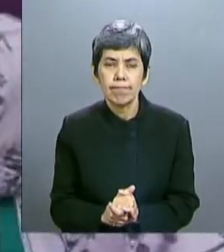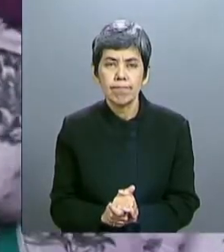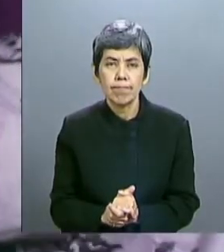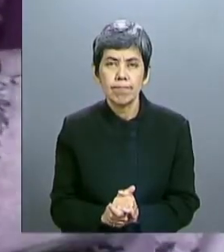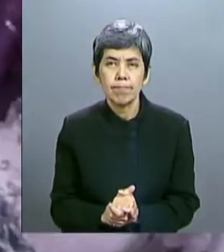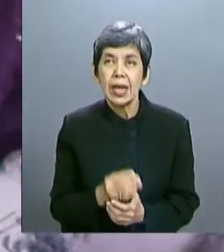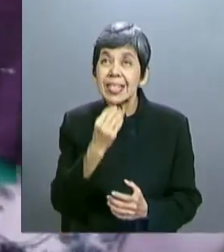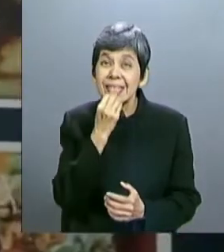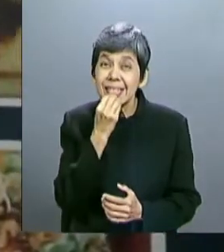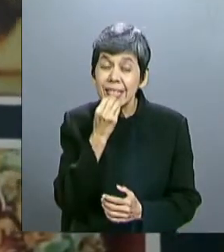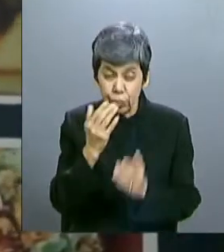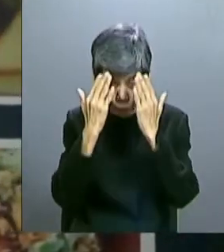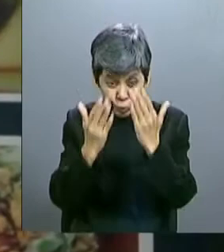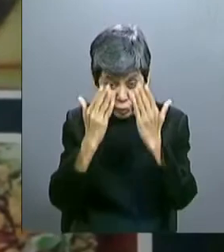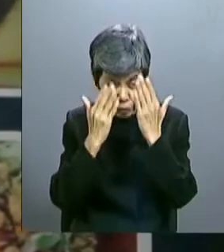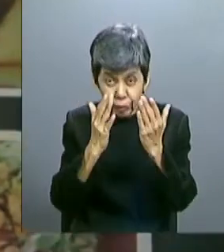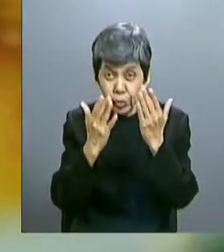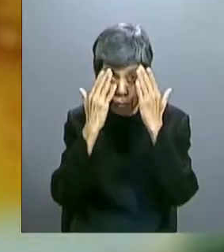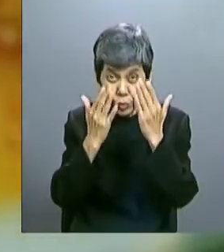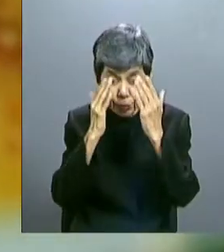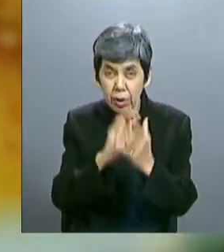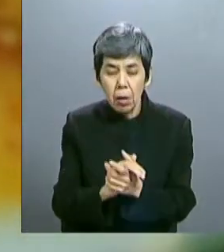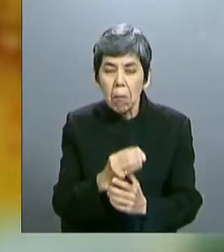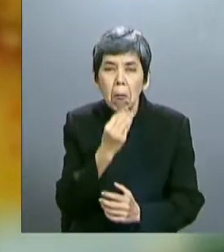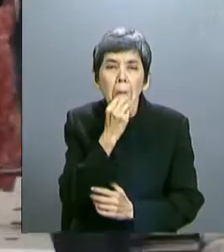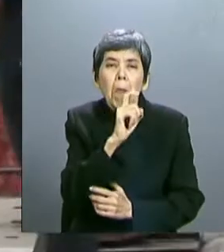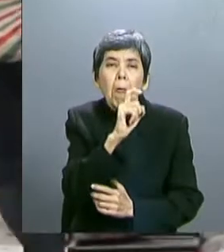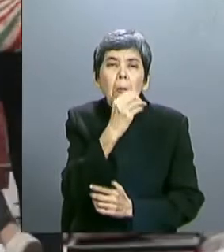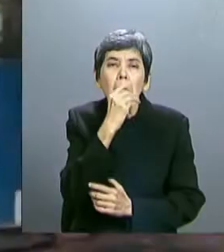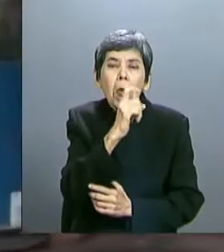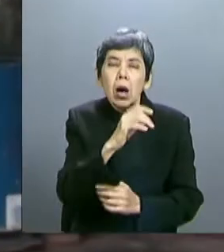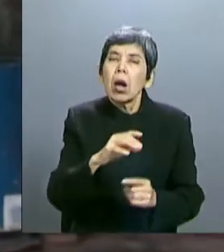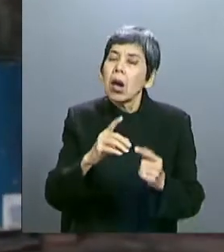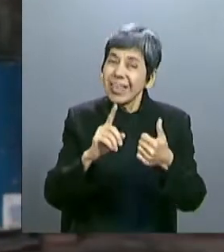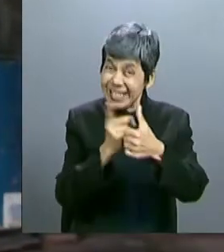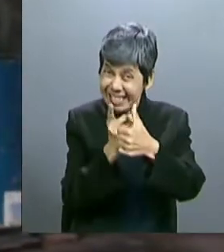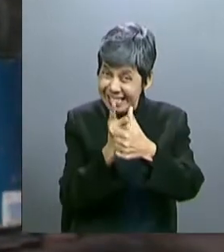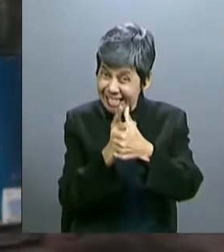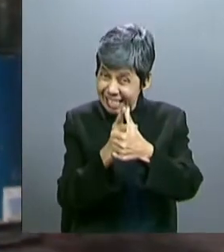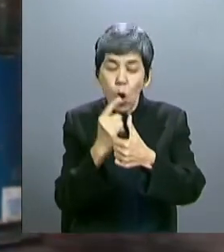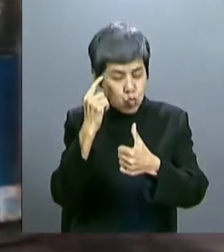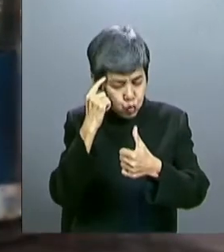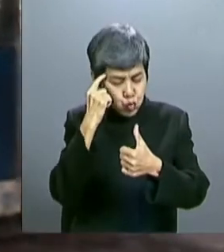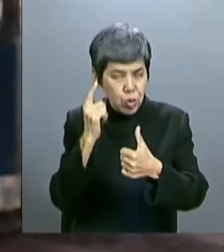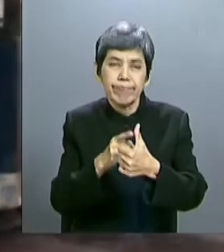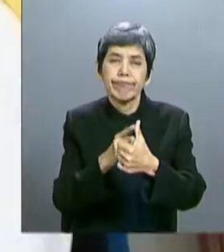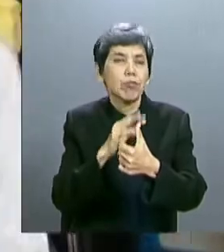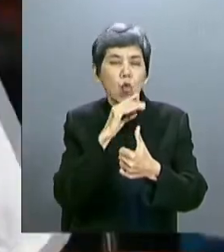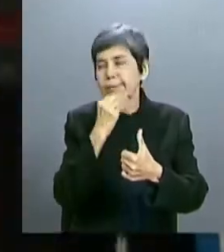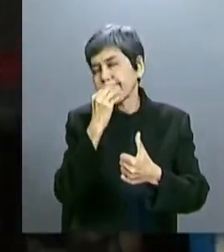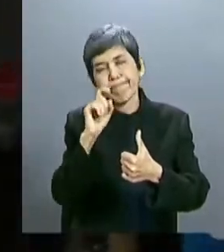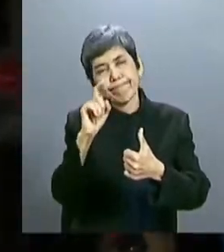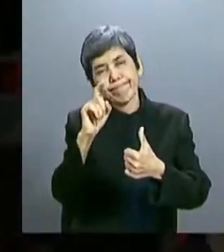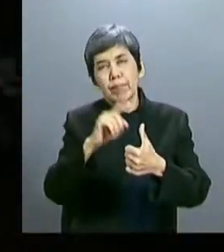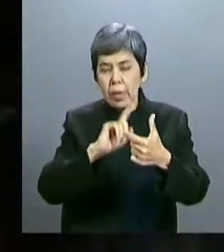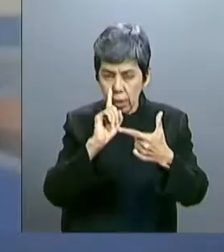อาหารที่มุสลิมไม่สามารถรับประทานได้นะคะอย่างแรกเลยที่ทุกคนรู้เป็นอย่างดีนั่นก็คือเนื้อหมูนั่นเองค่ะอ